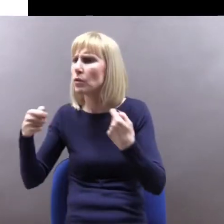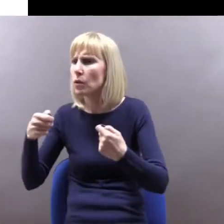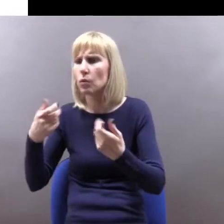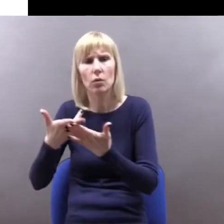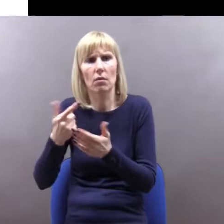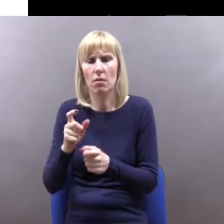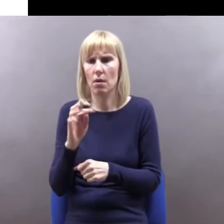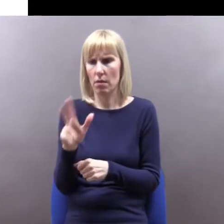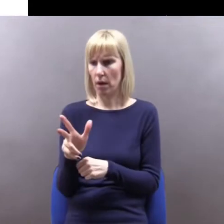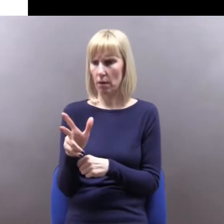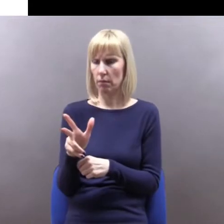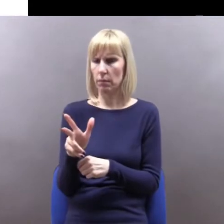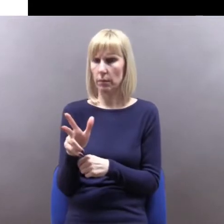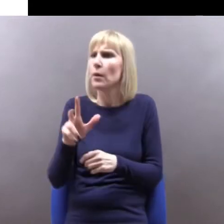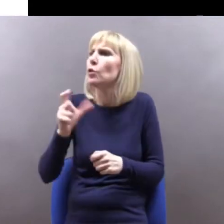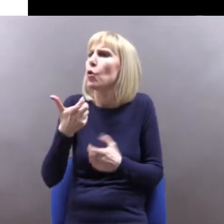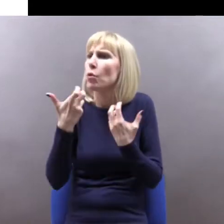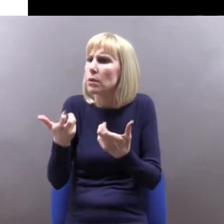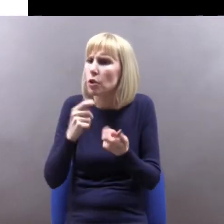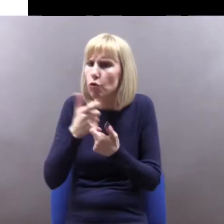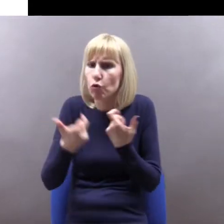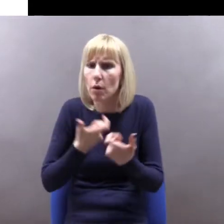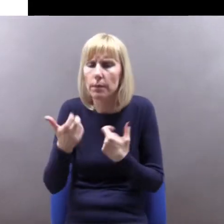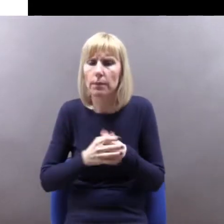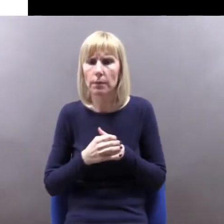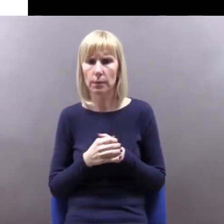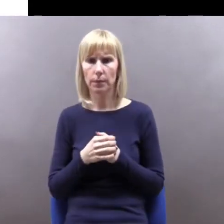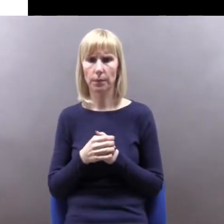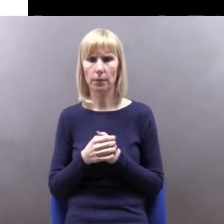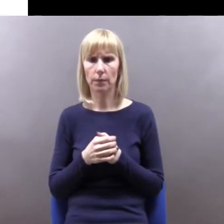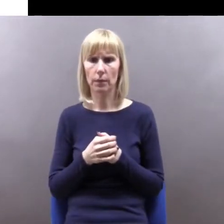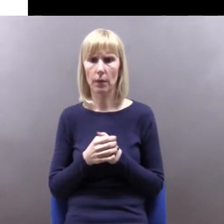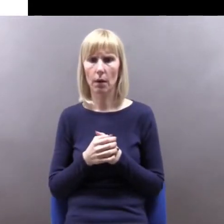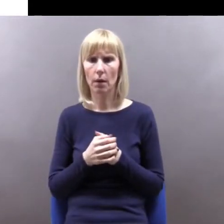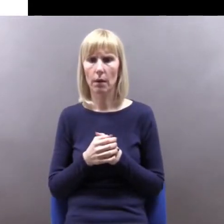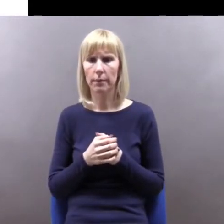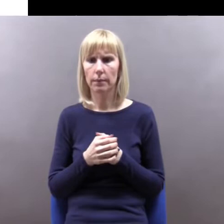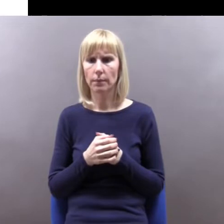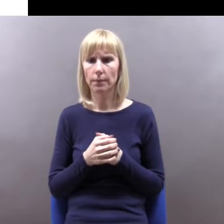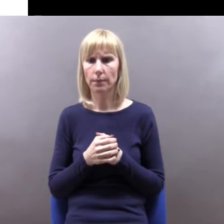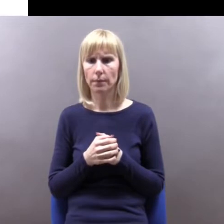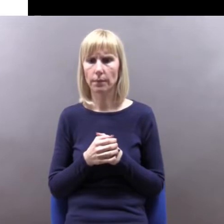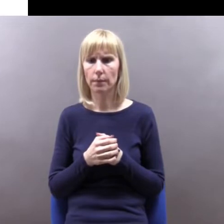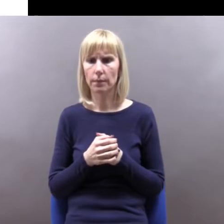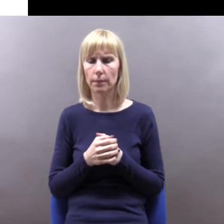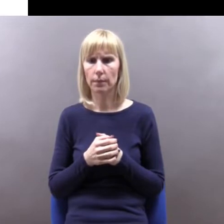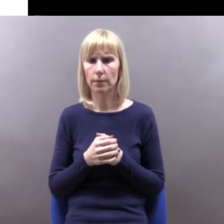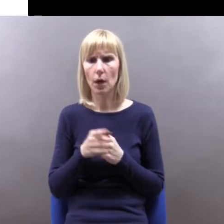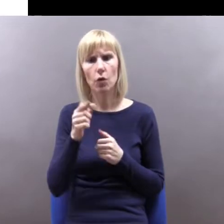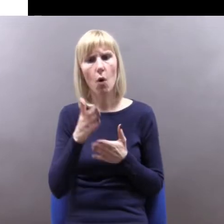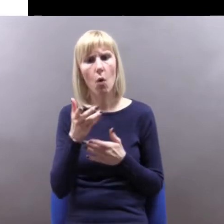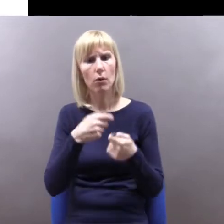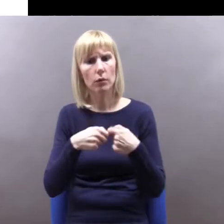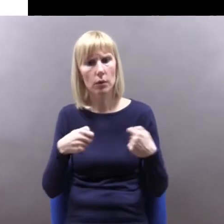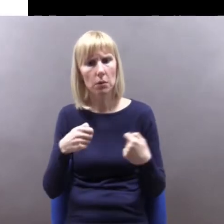takie, które spełni te wymogi konserwatorskie? Ale to, o czym mi zawsze mówiła, to, żeby